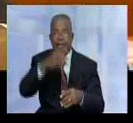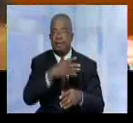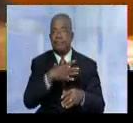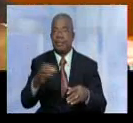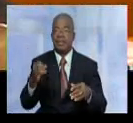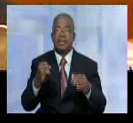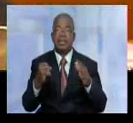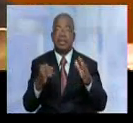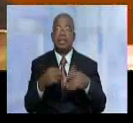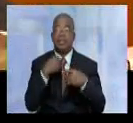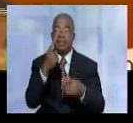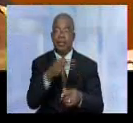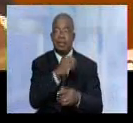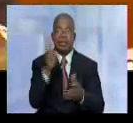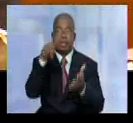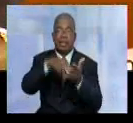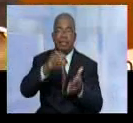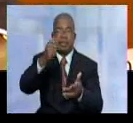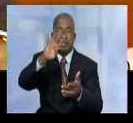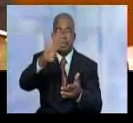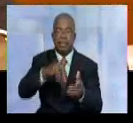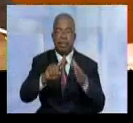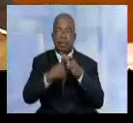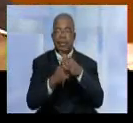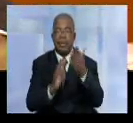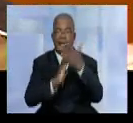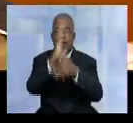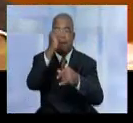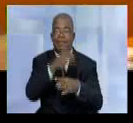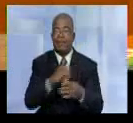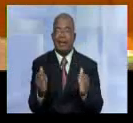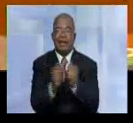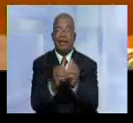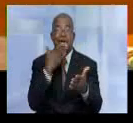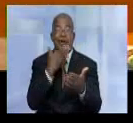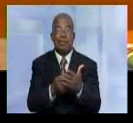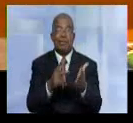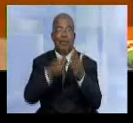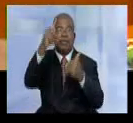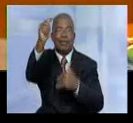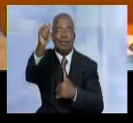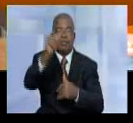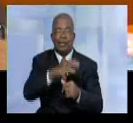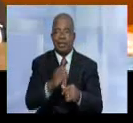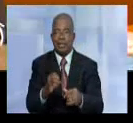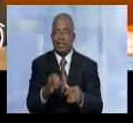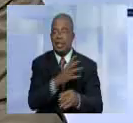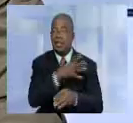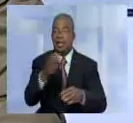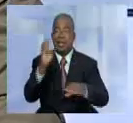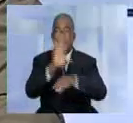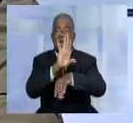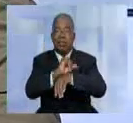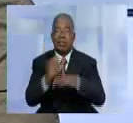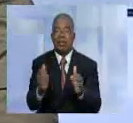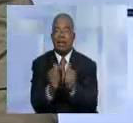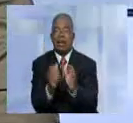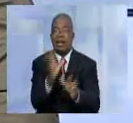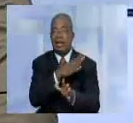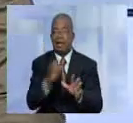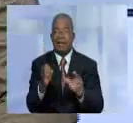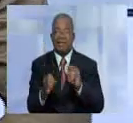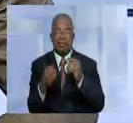que 2014 commence bien et même très bien pour la Côte d'Ivoire. Avec le lancement